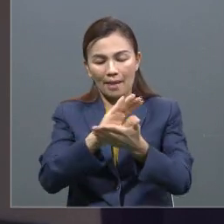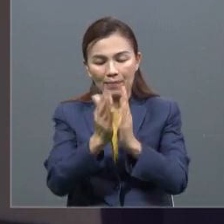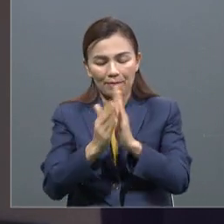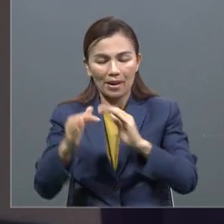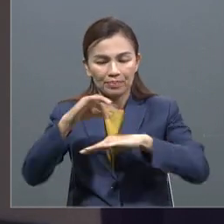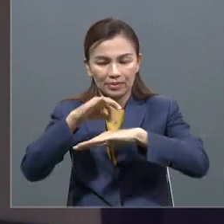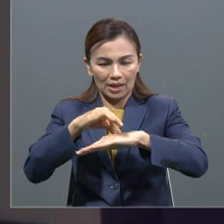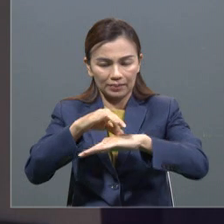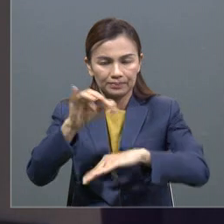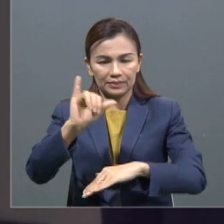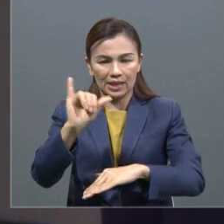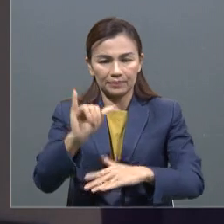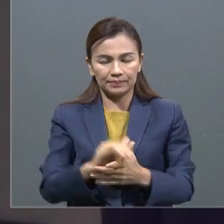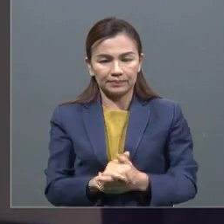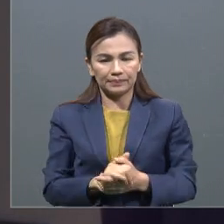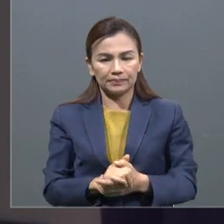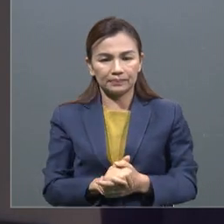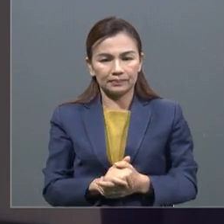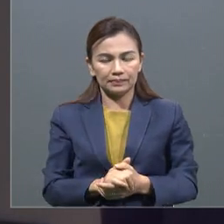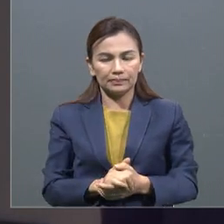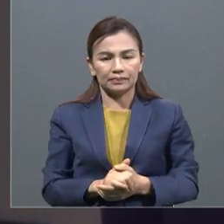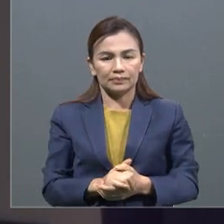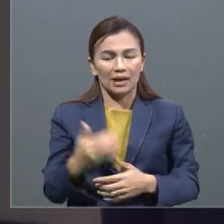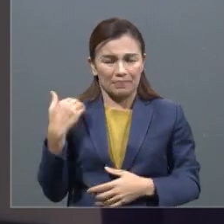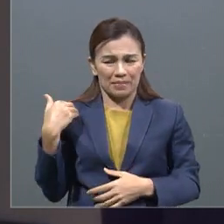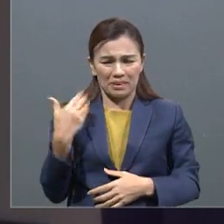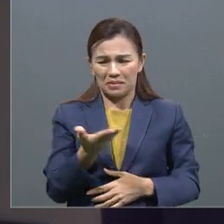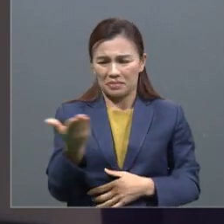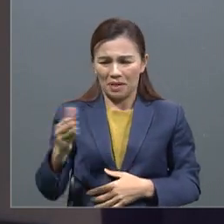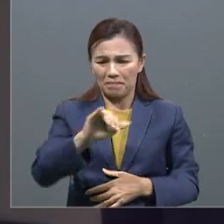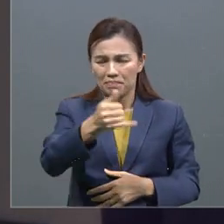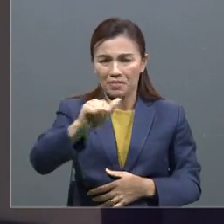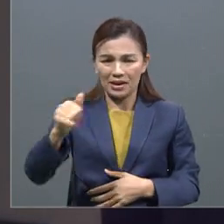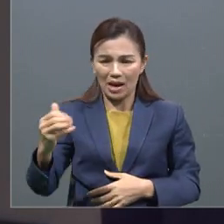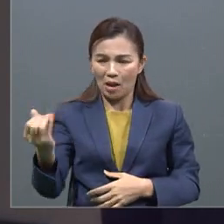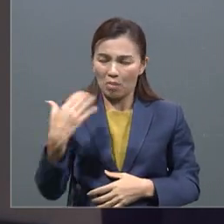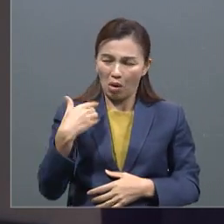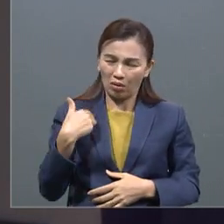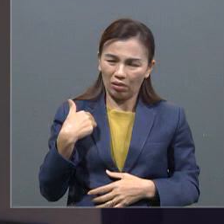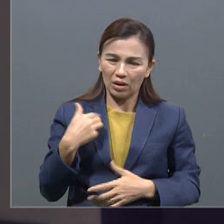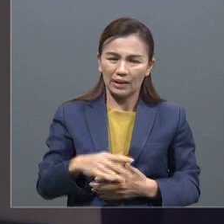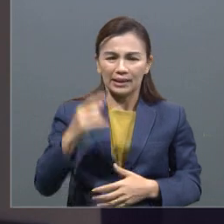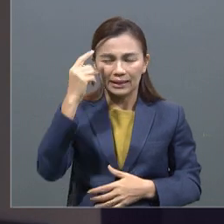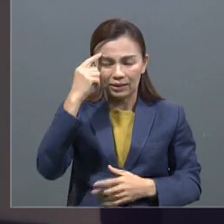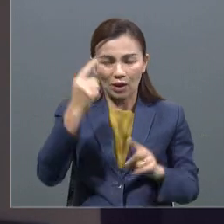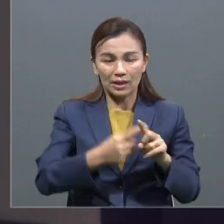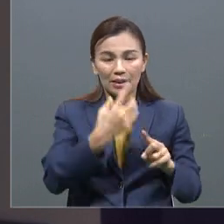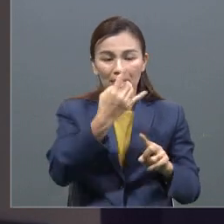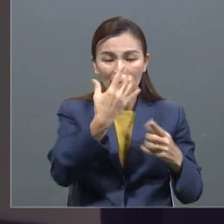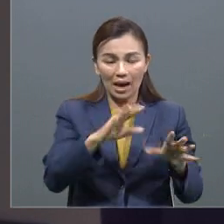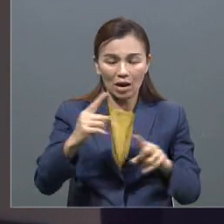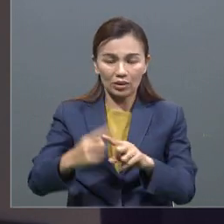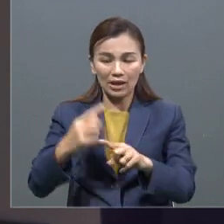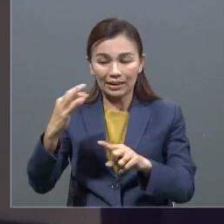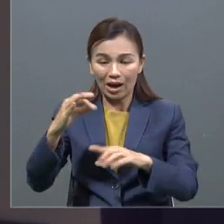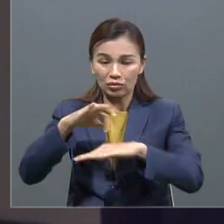นักคอลัมนิสต์บางคนบอกว่านี่แน่นอนเลยแสดงว่าหลังจากสิงหาแล้วกันยาเข้ามาต้อง